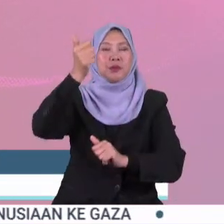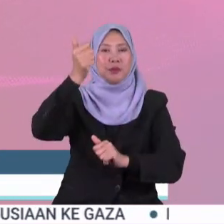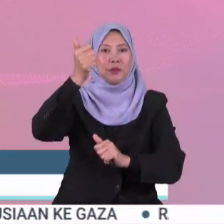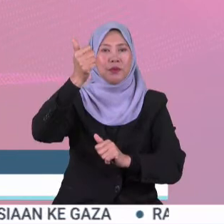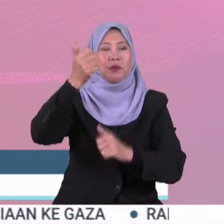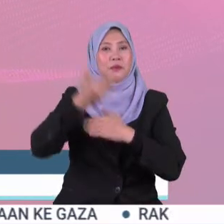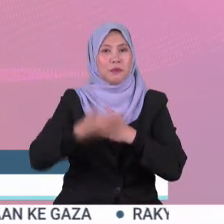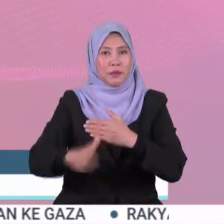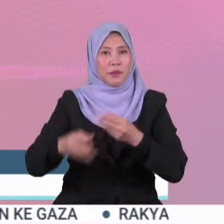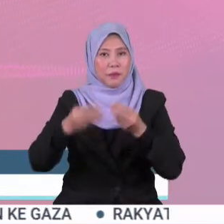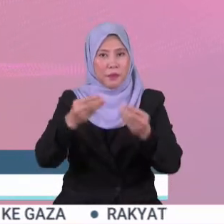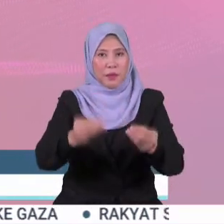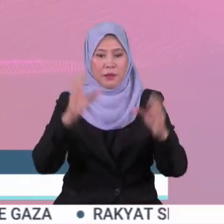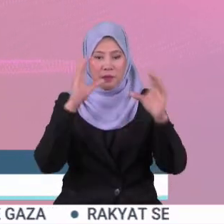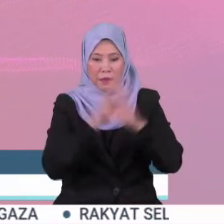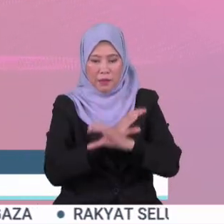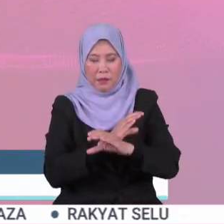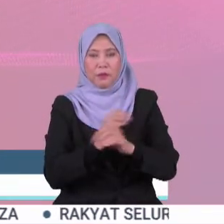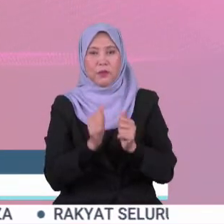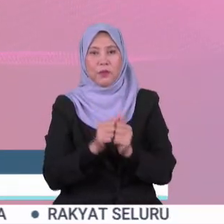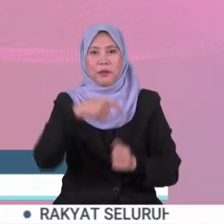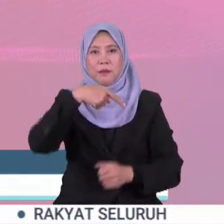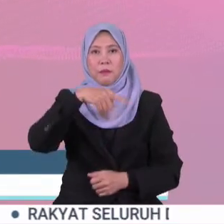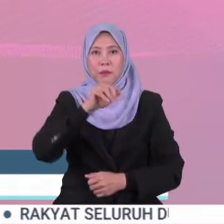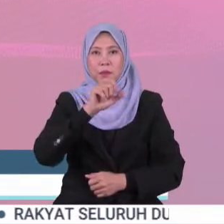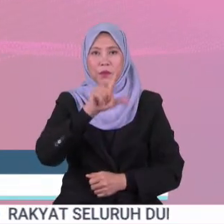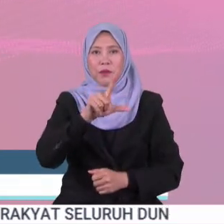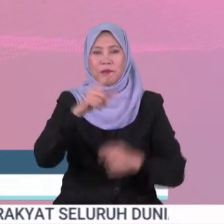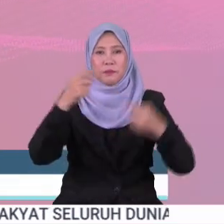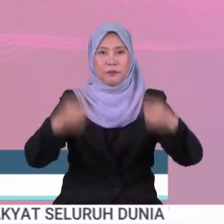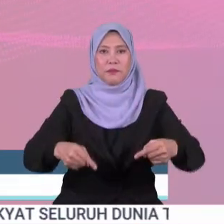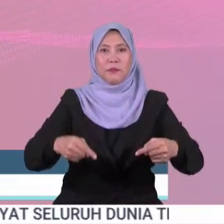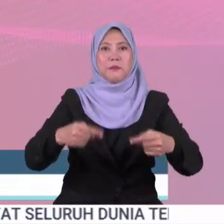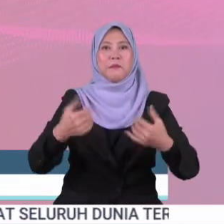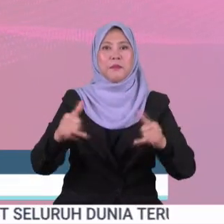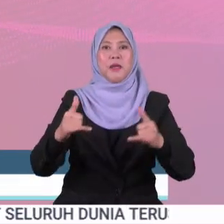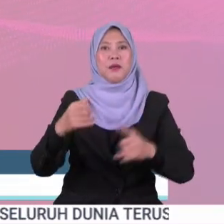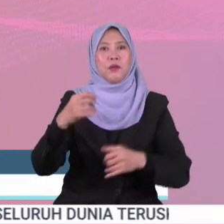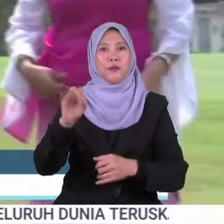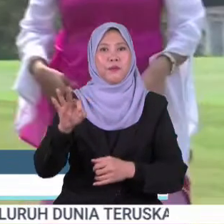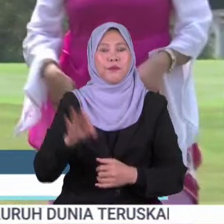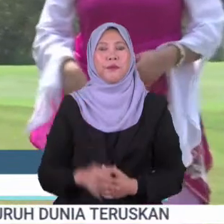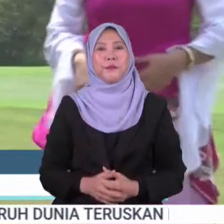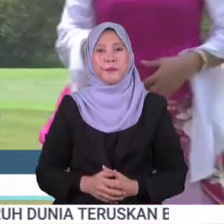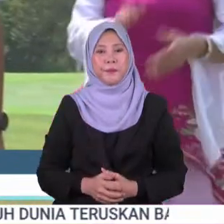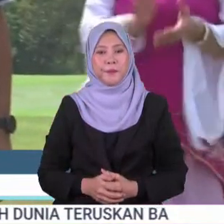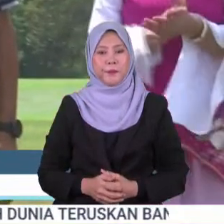tersebut selepas diberikan cabaran sengit oleh Paul Sun pada aksi playoff.